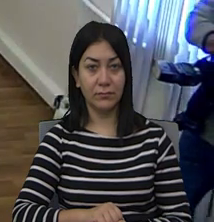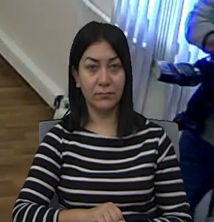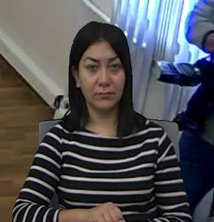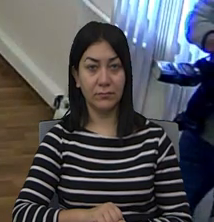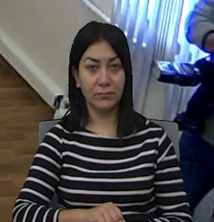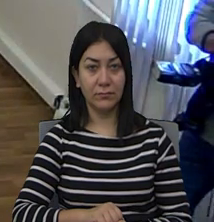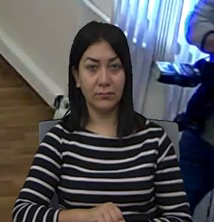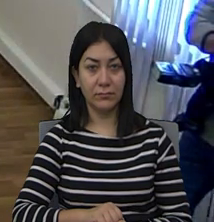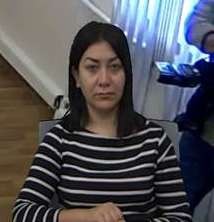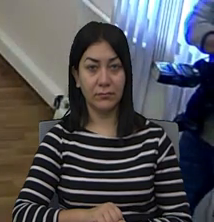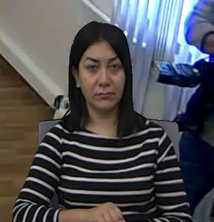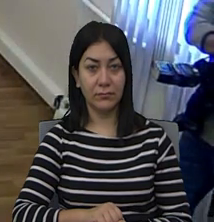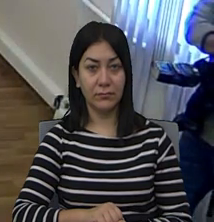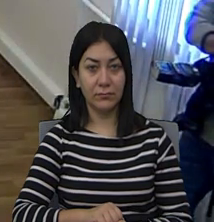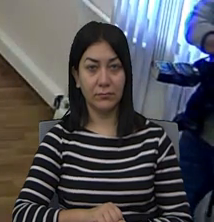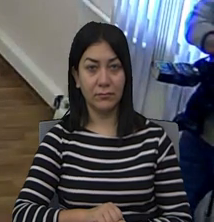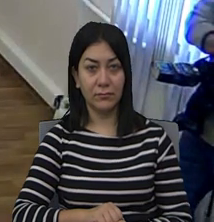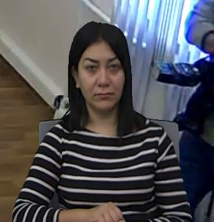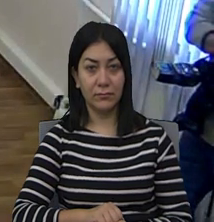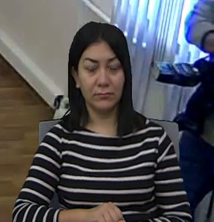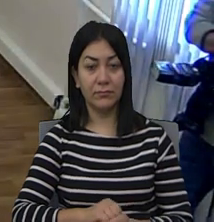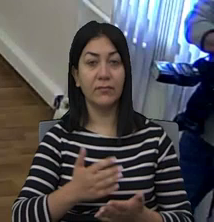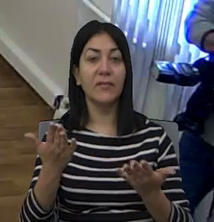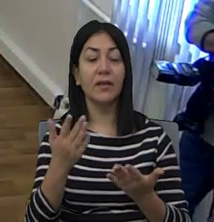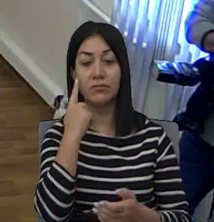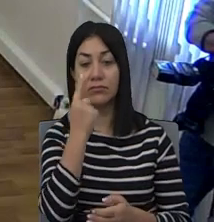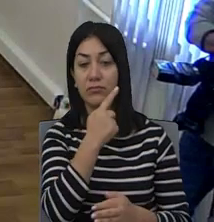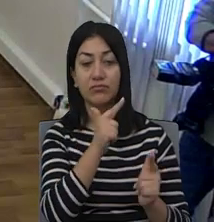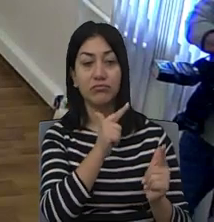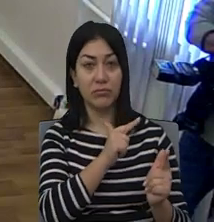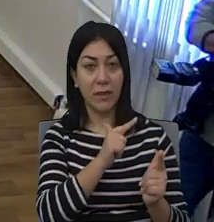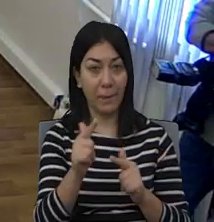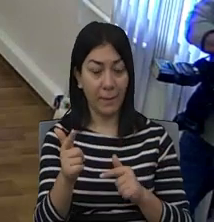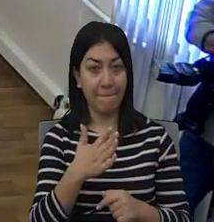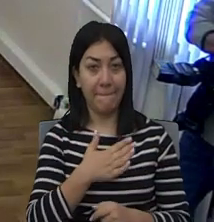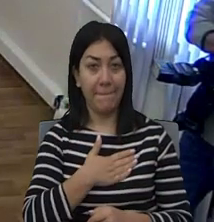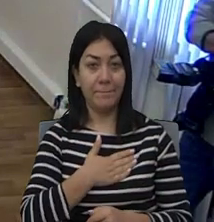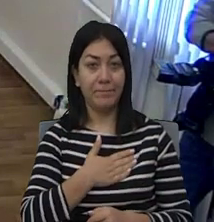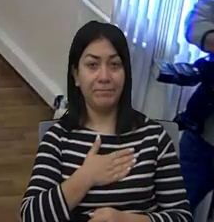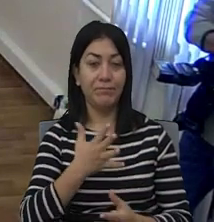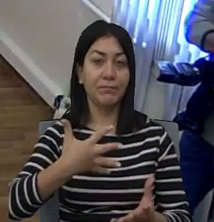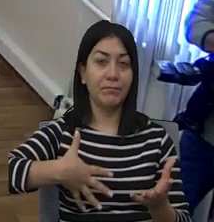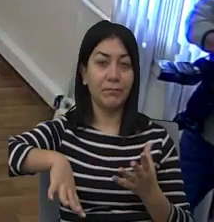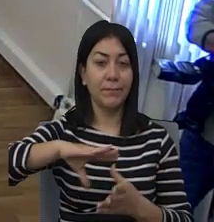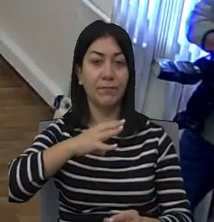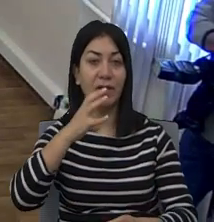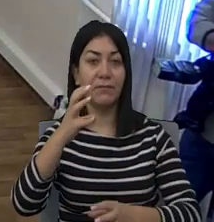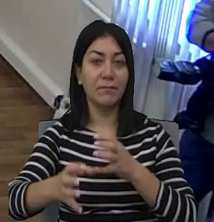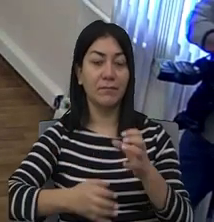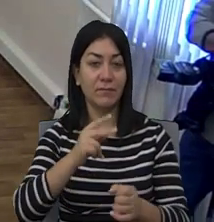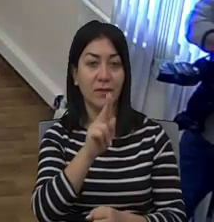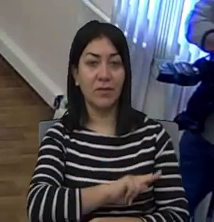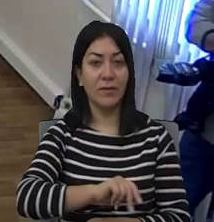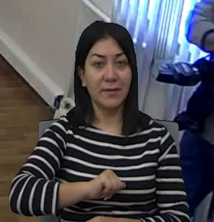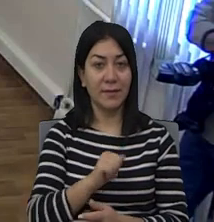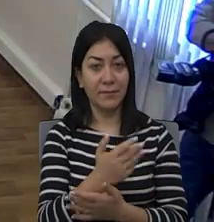now. Եվ որ այն պատրաստ կլինի, մենք բոլոր մեր միջազգային